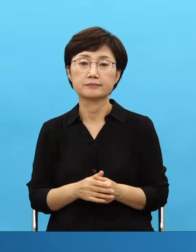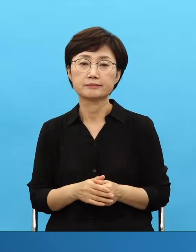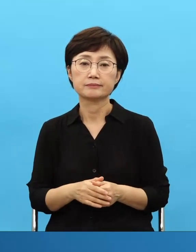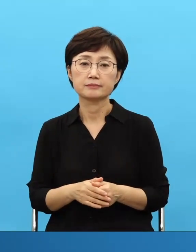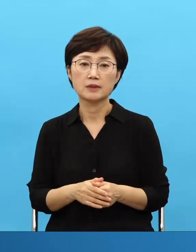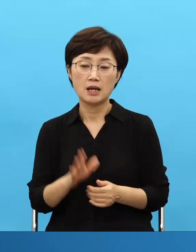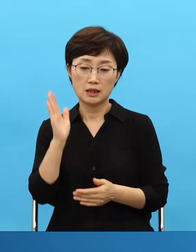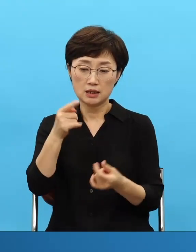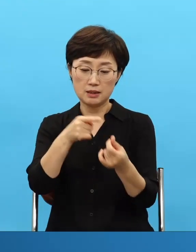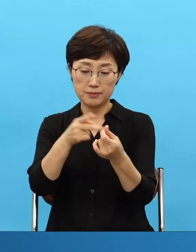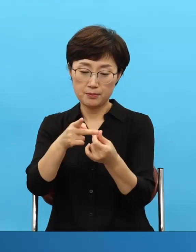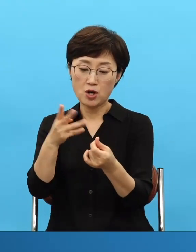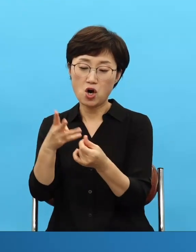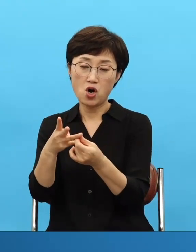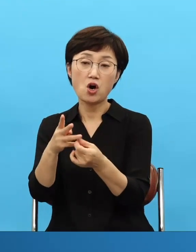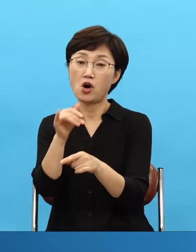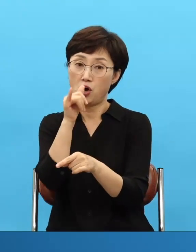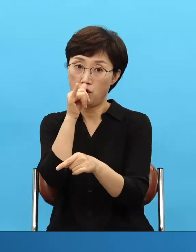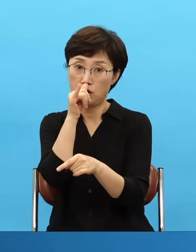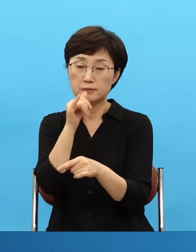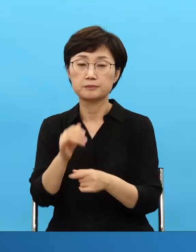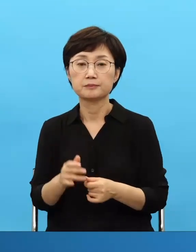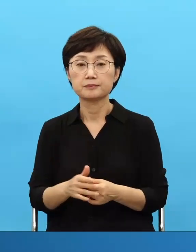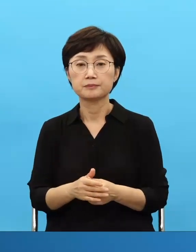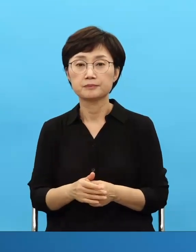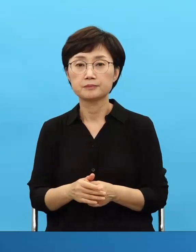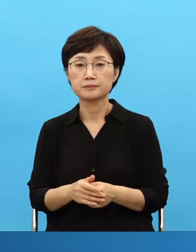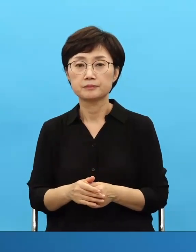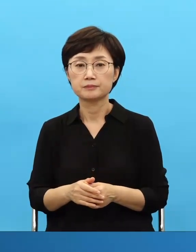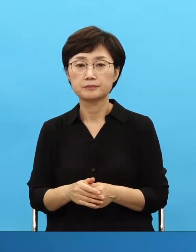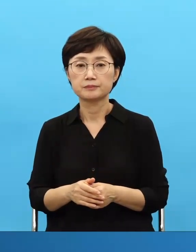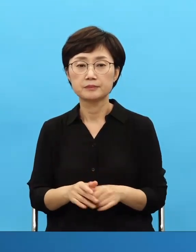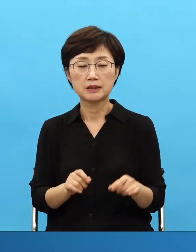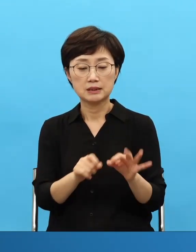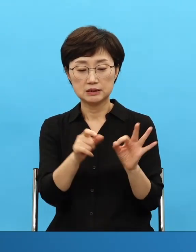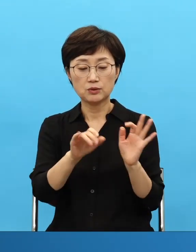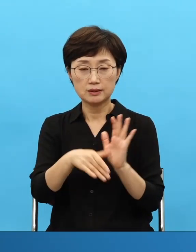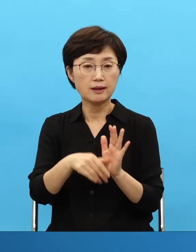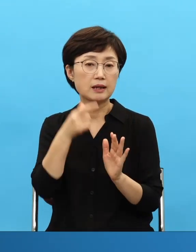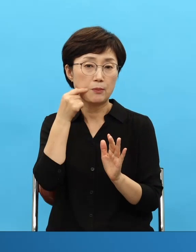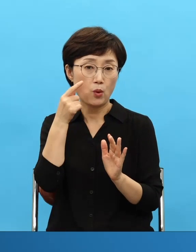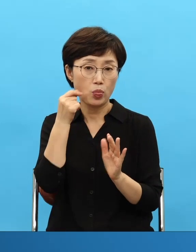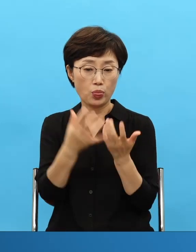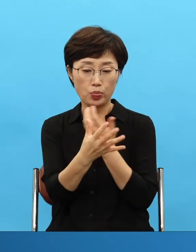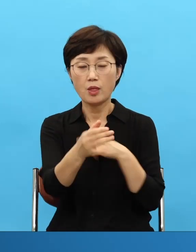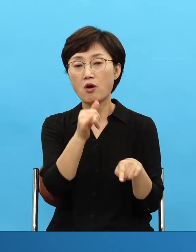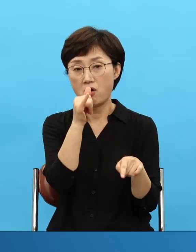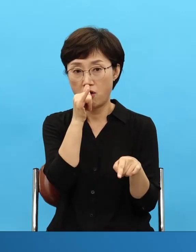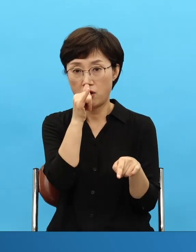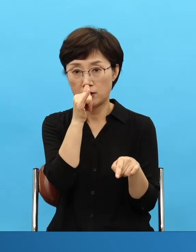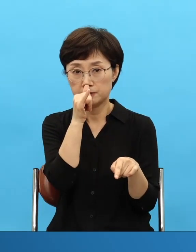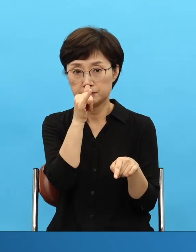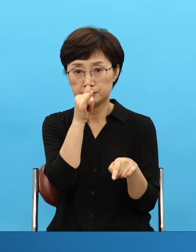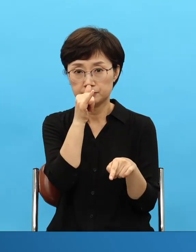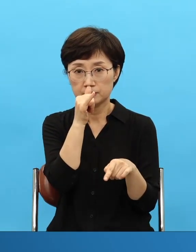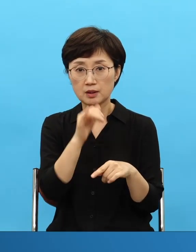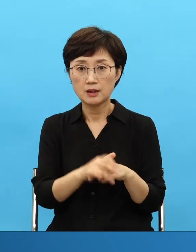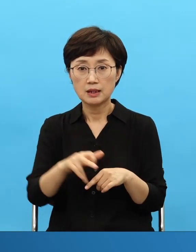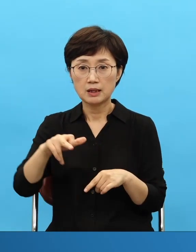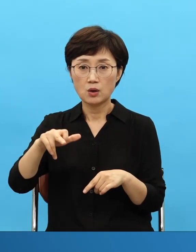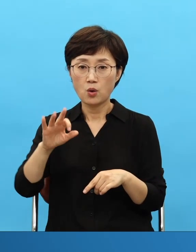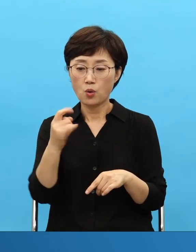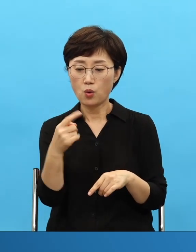시작되며 이후 3강이 이어집니다. 10월엔 일본 전도 집회가 3일부터 이틀간 클레오